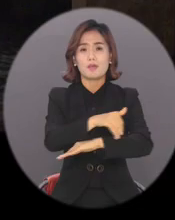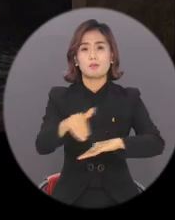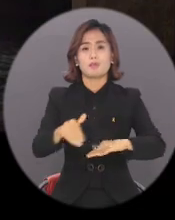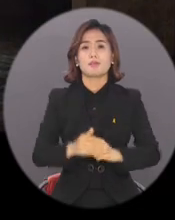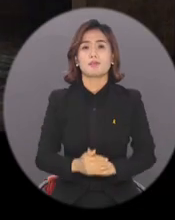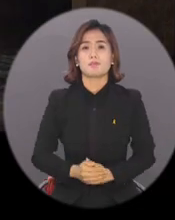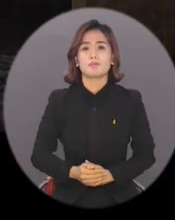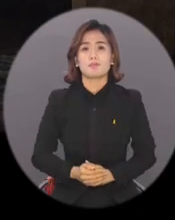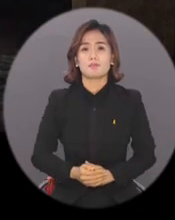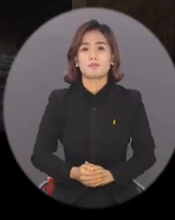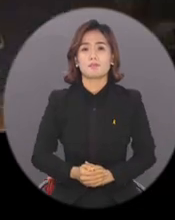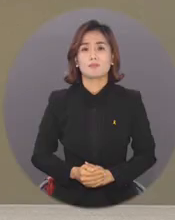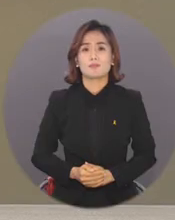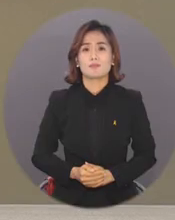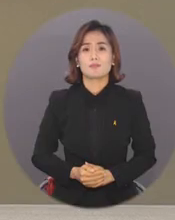뉴스 한신구입니다.